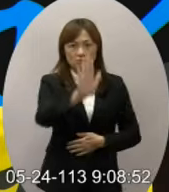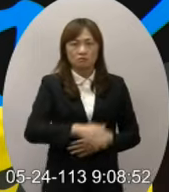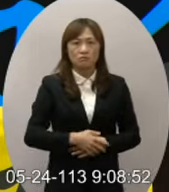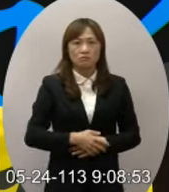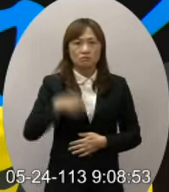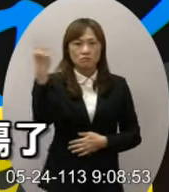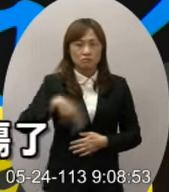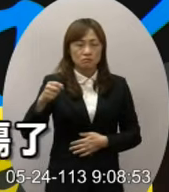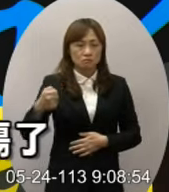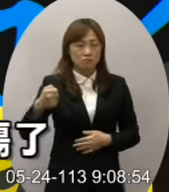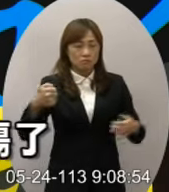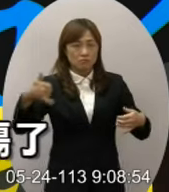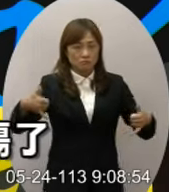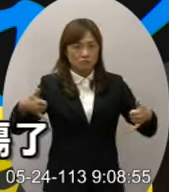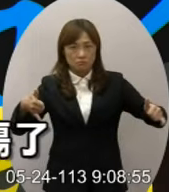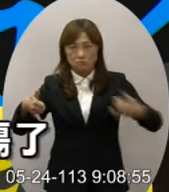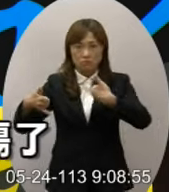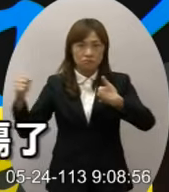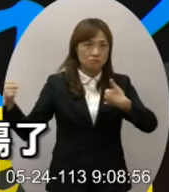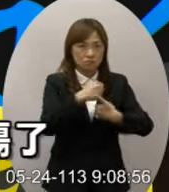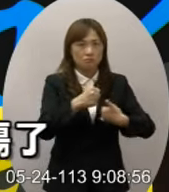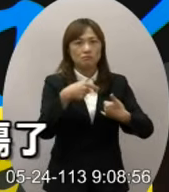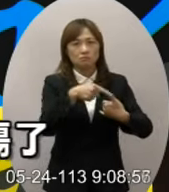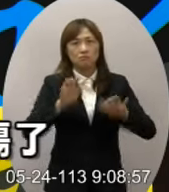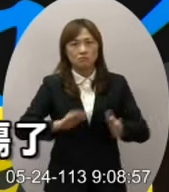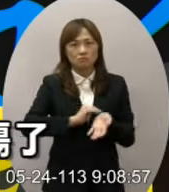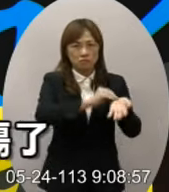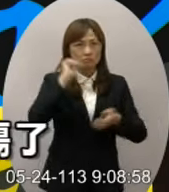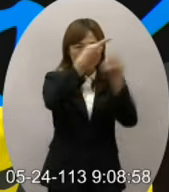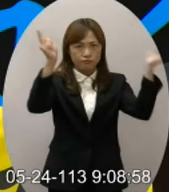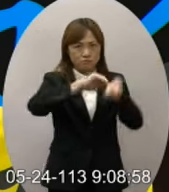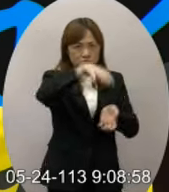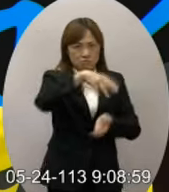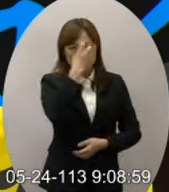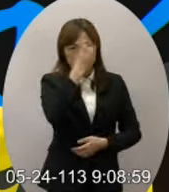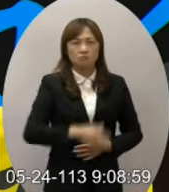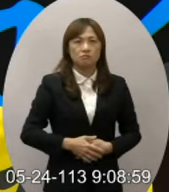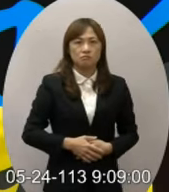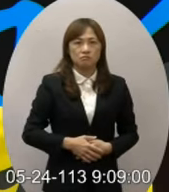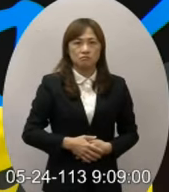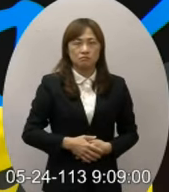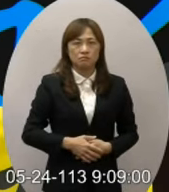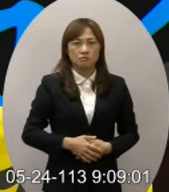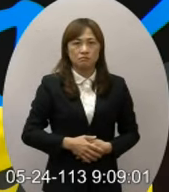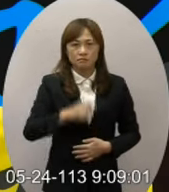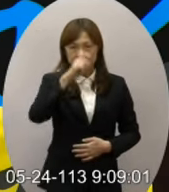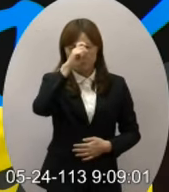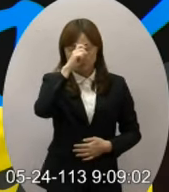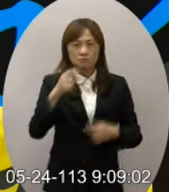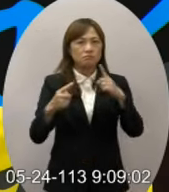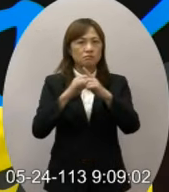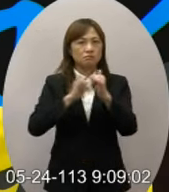林子辉一拳就上去了。现在麦玉珍已经去台大医院验伤了。我希望全国的民众做功德贝